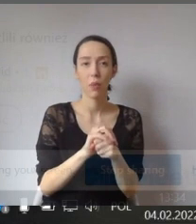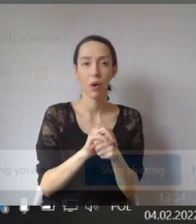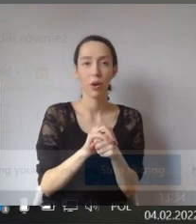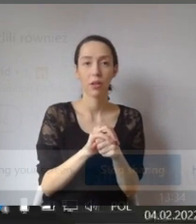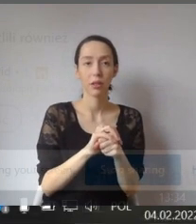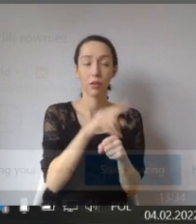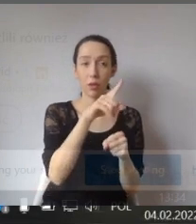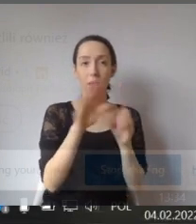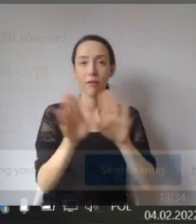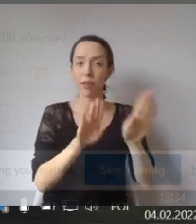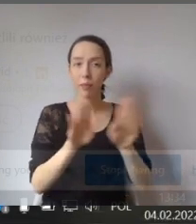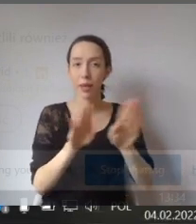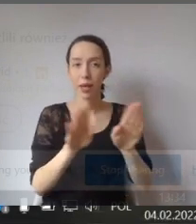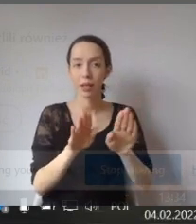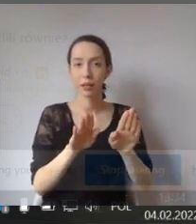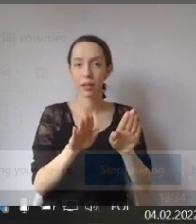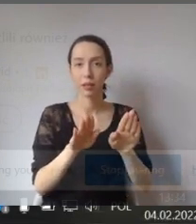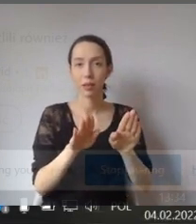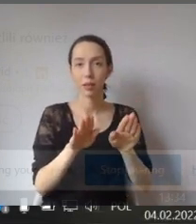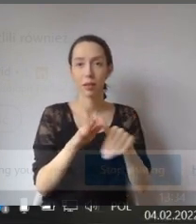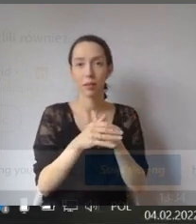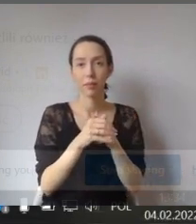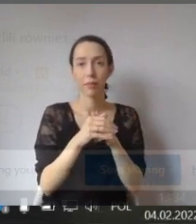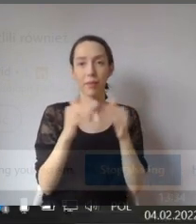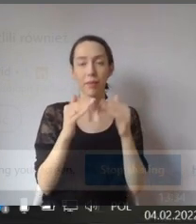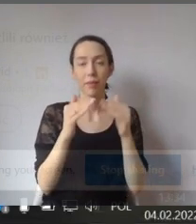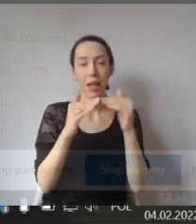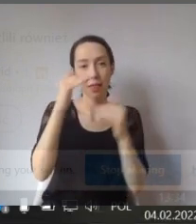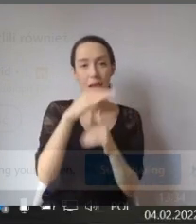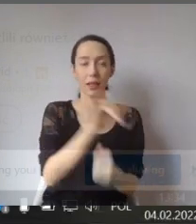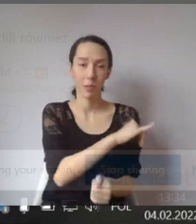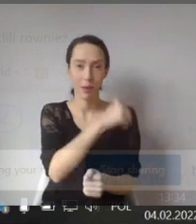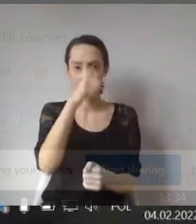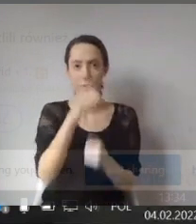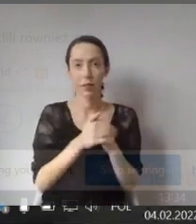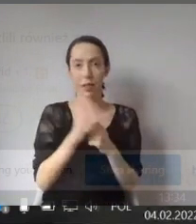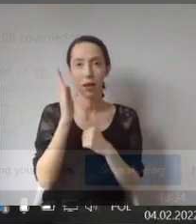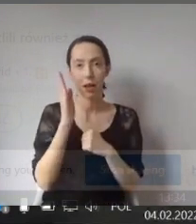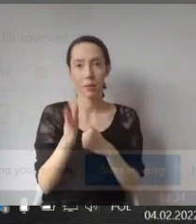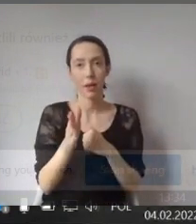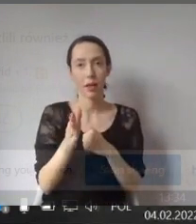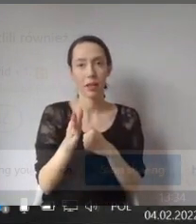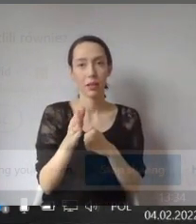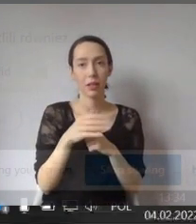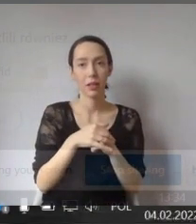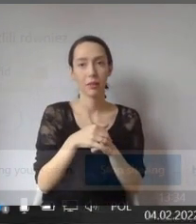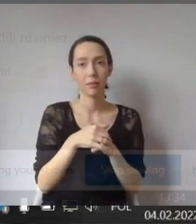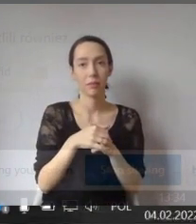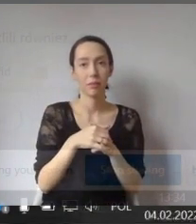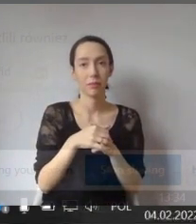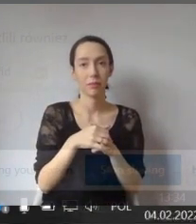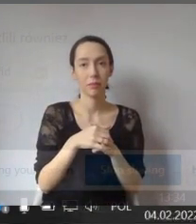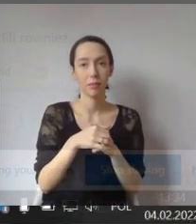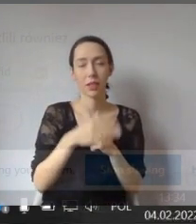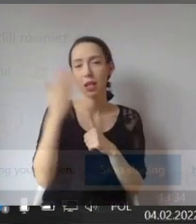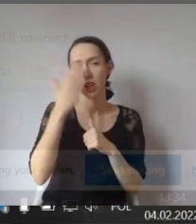miejscu przy Was, nad Waszym imieniem i nazwiskiem będzie po prostu się pojawiała taka